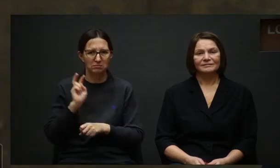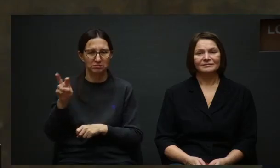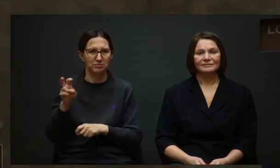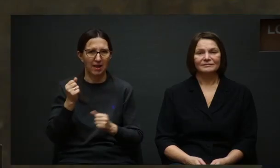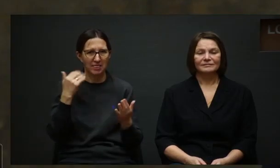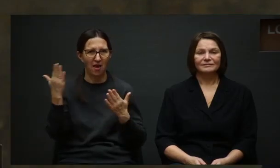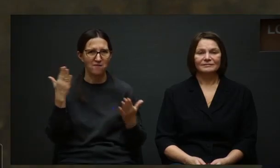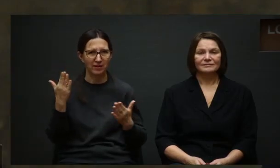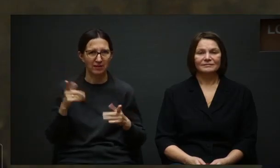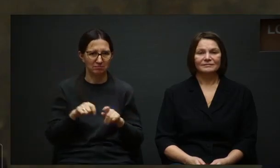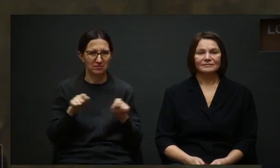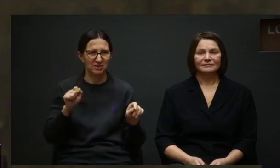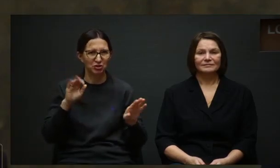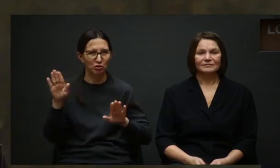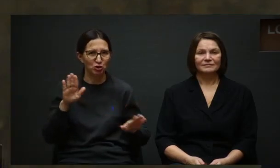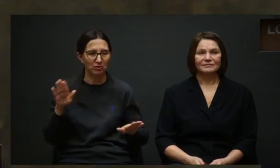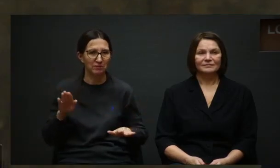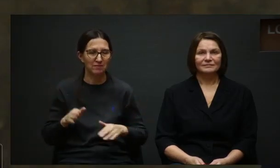вернисаж.